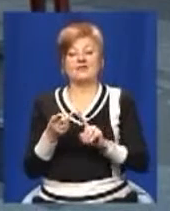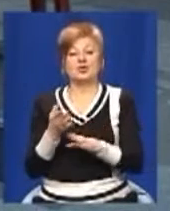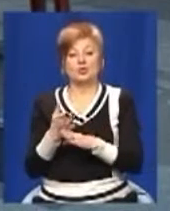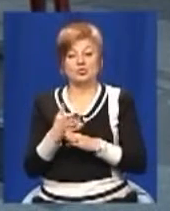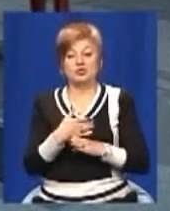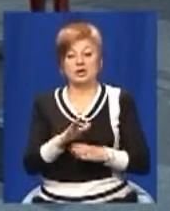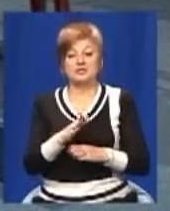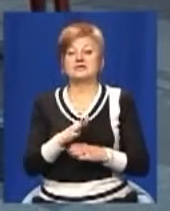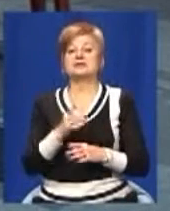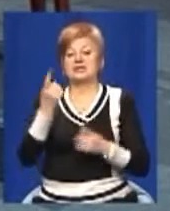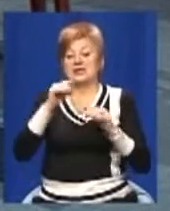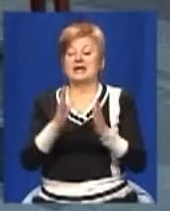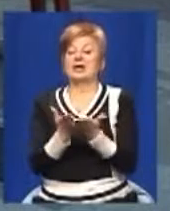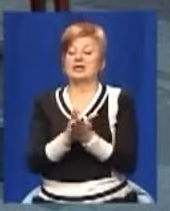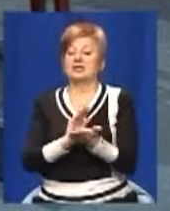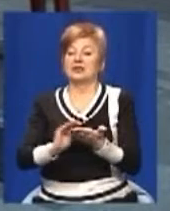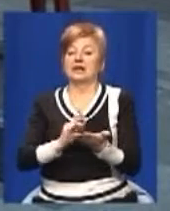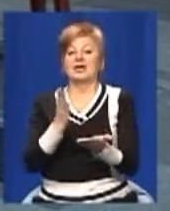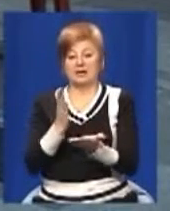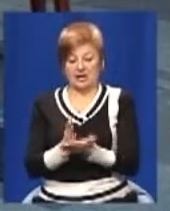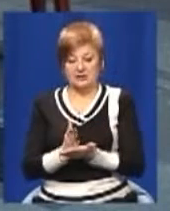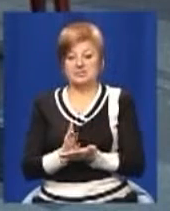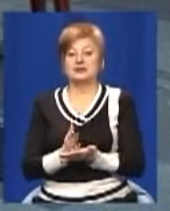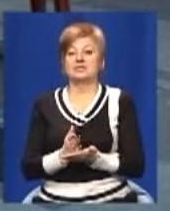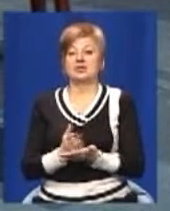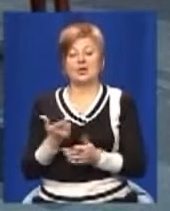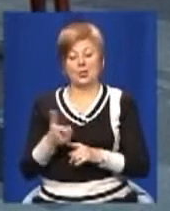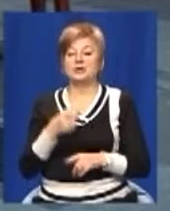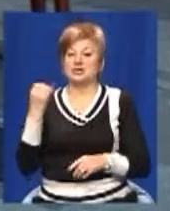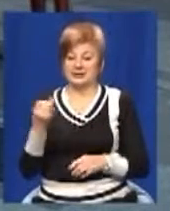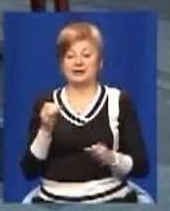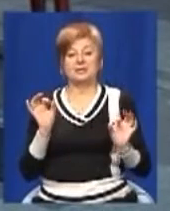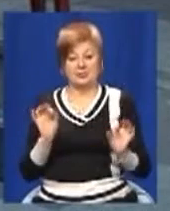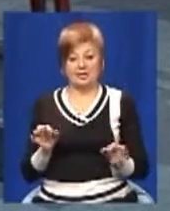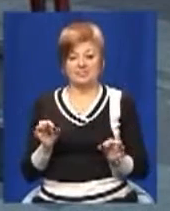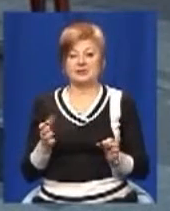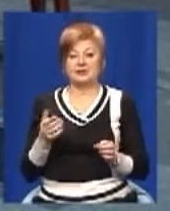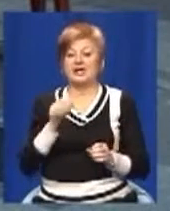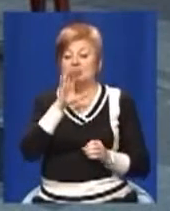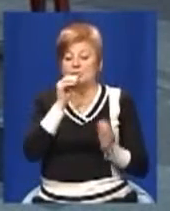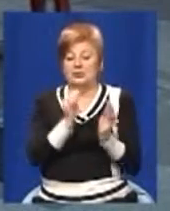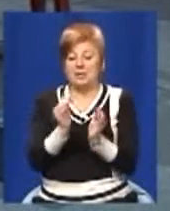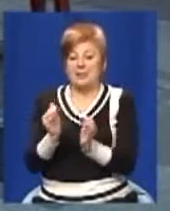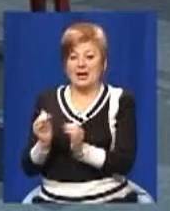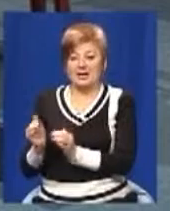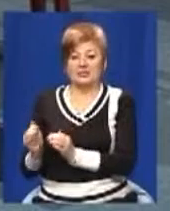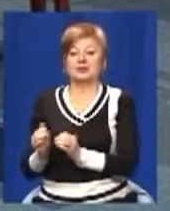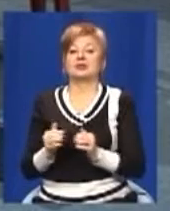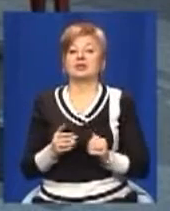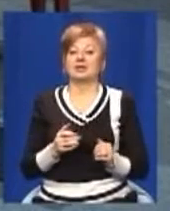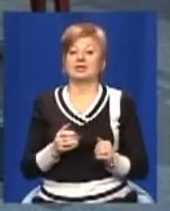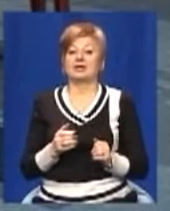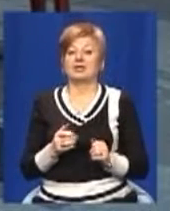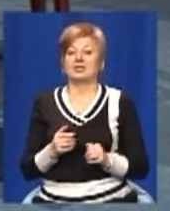частину указка в нас є про другу частину. Дуже цікаво, так? Там цуцики маленькі